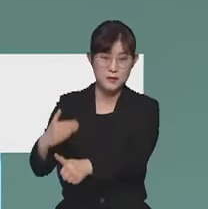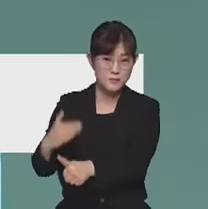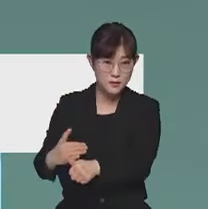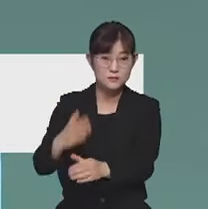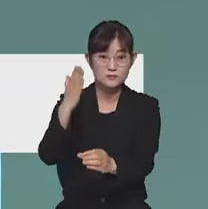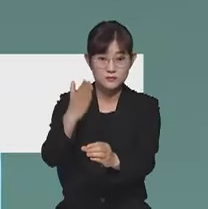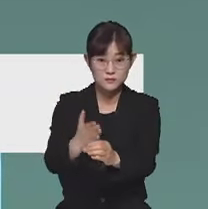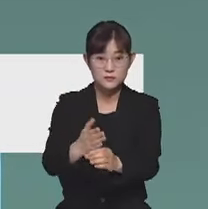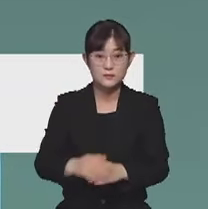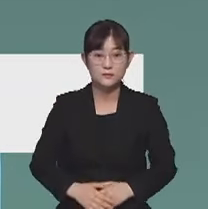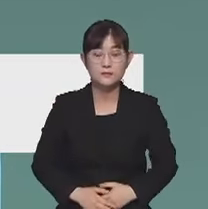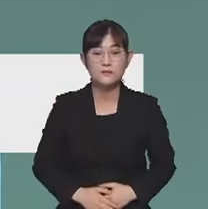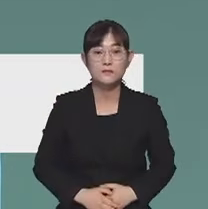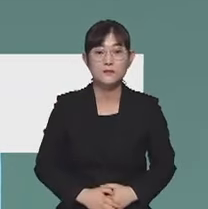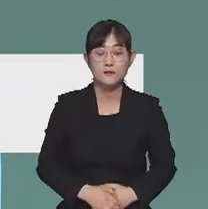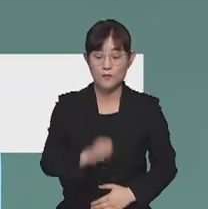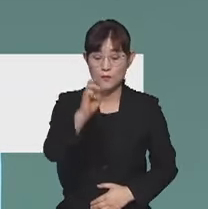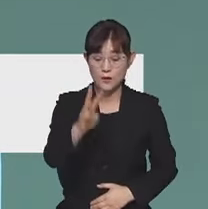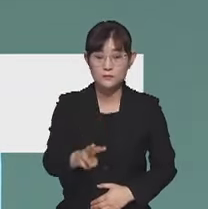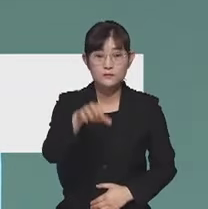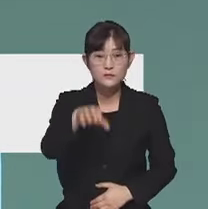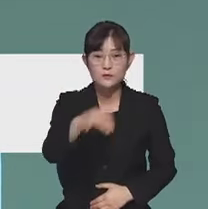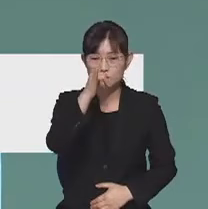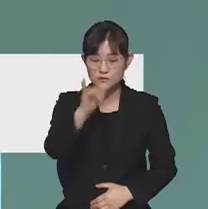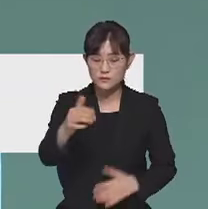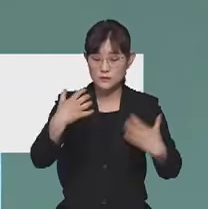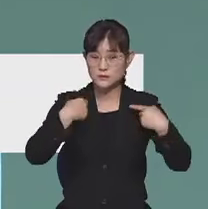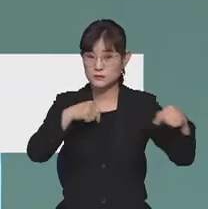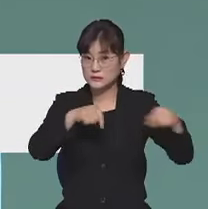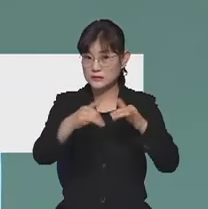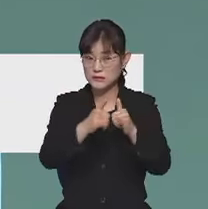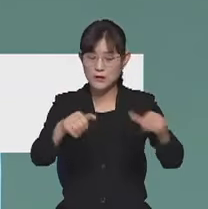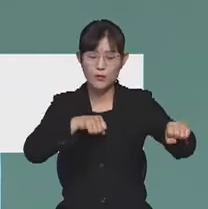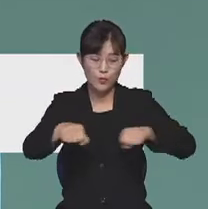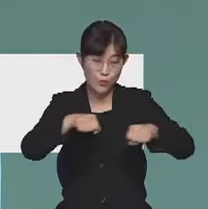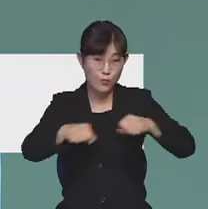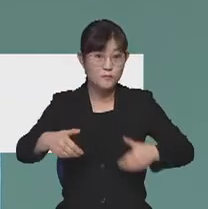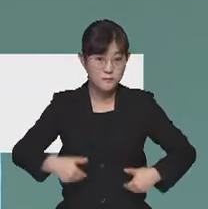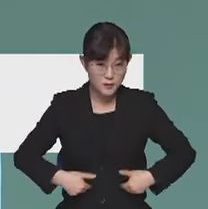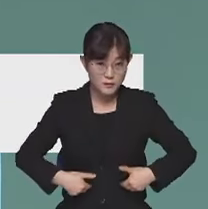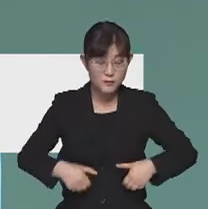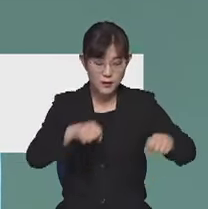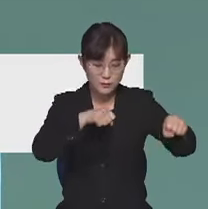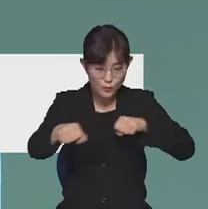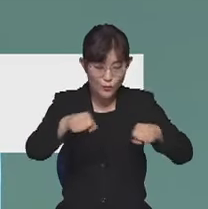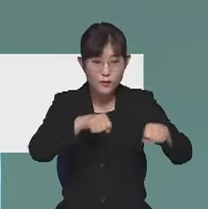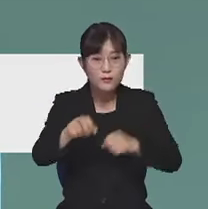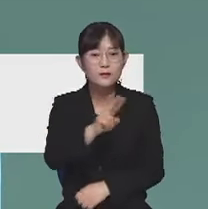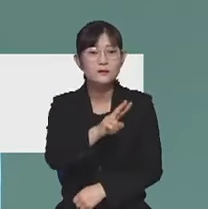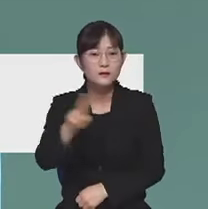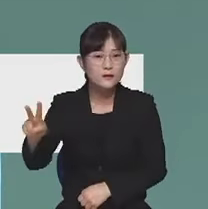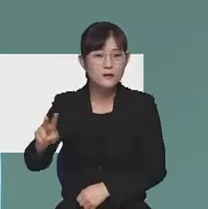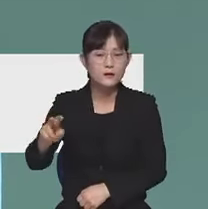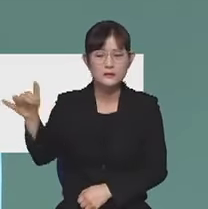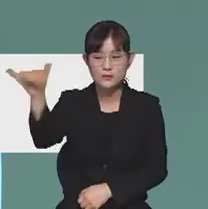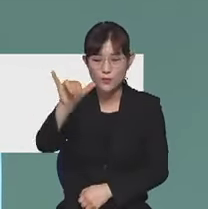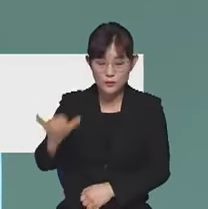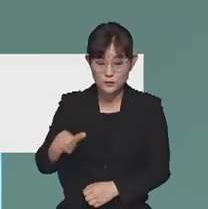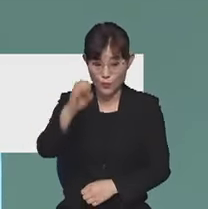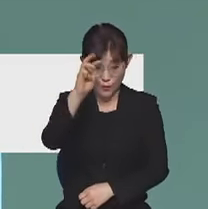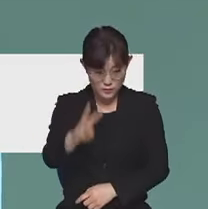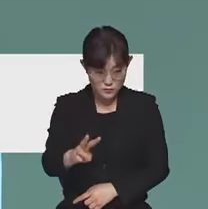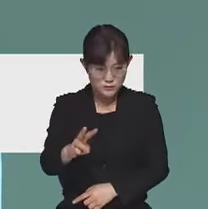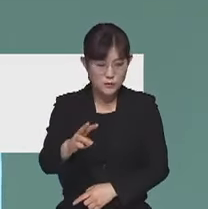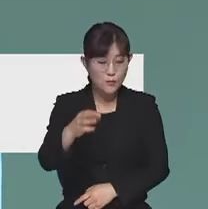있습니다. 광주에서도 큰 정치인이 나와야 합니다. 그래야 전국에서 광주를 다시 봅니다.